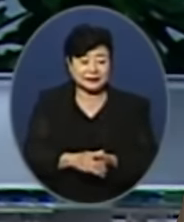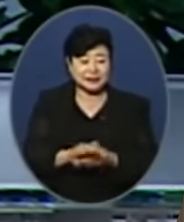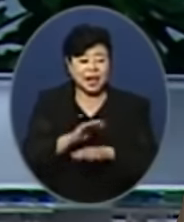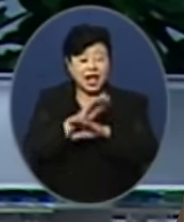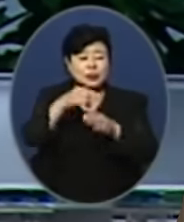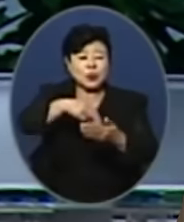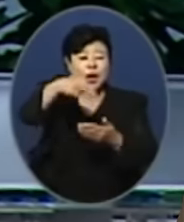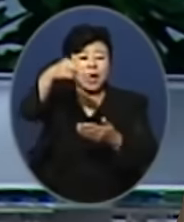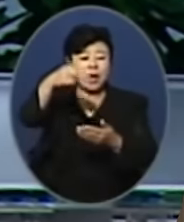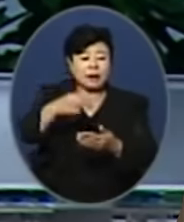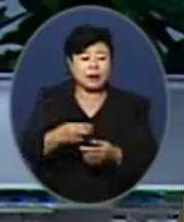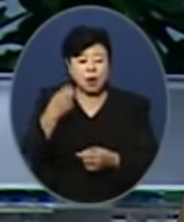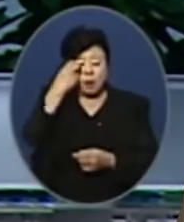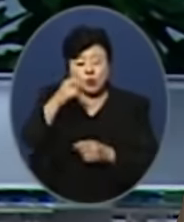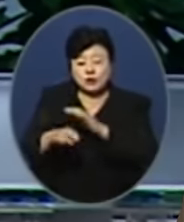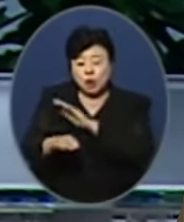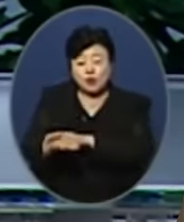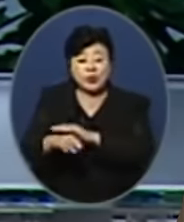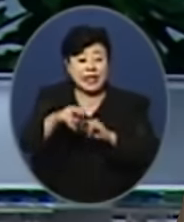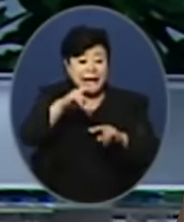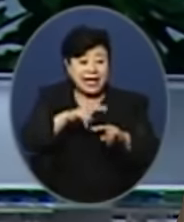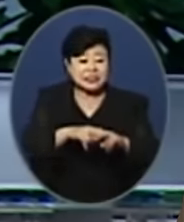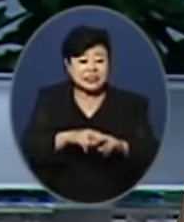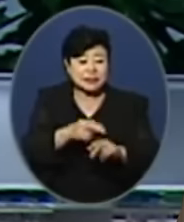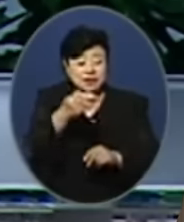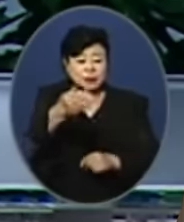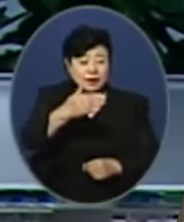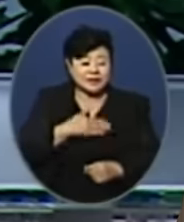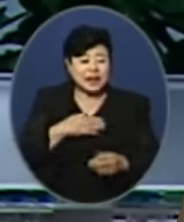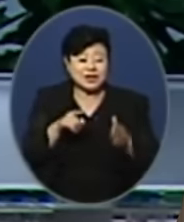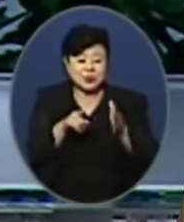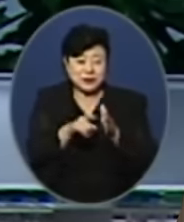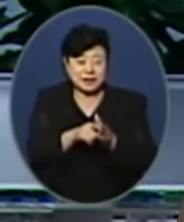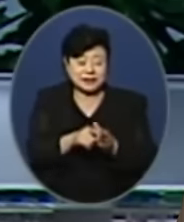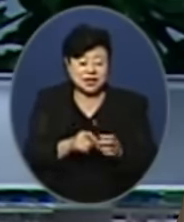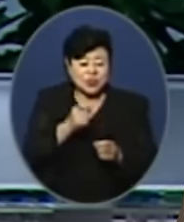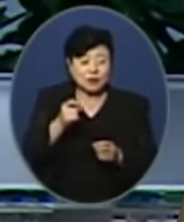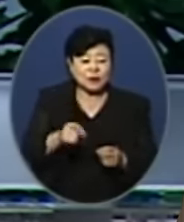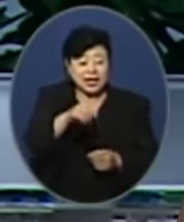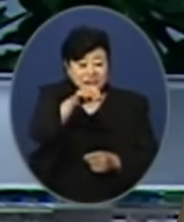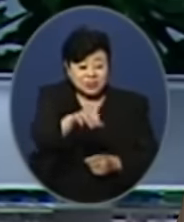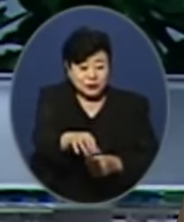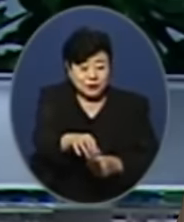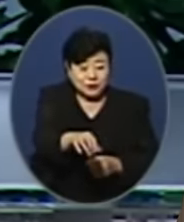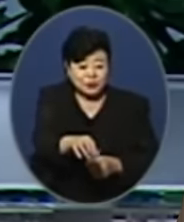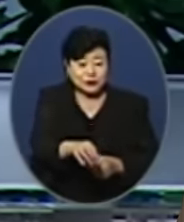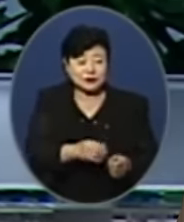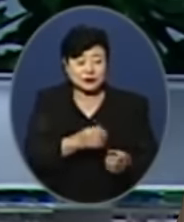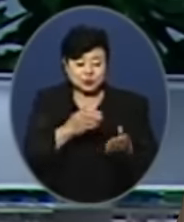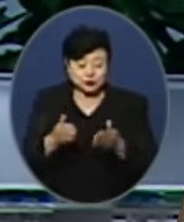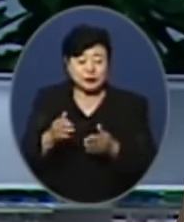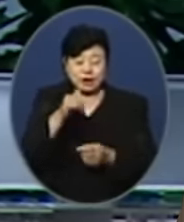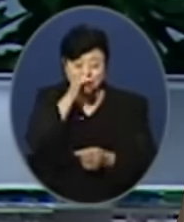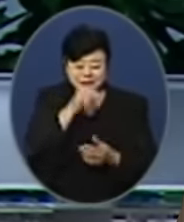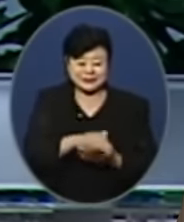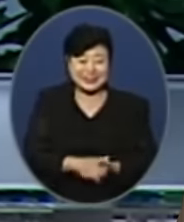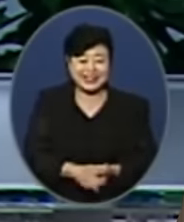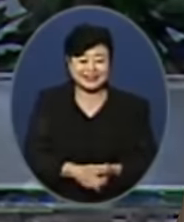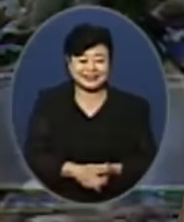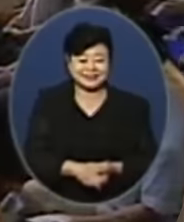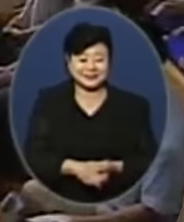하늘에 올라가서 하나님 보좌 우편에 앉아 계시고 여러분과 나를 위한 영원한 처소를 준비하고 계신